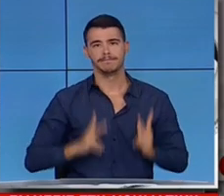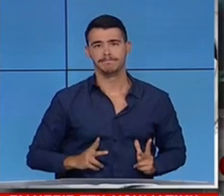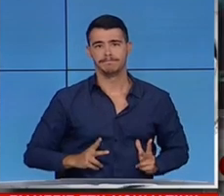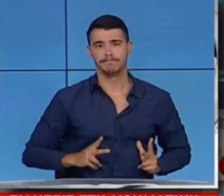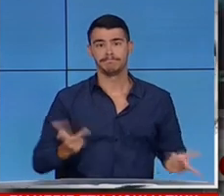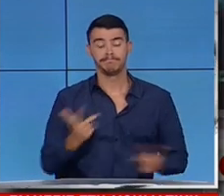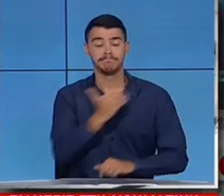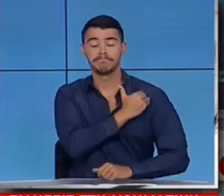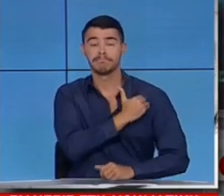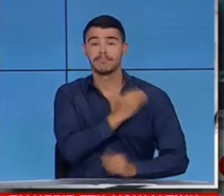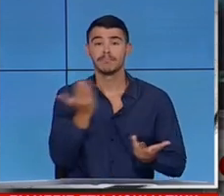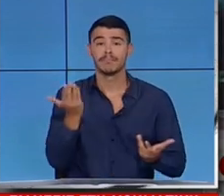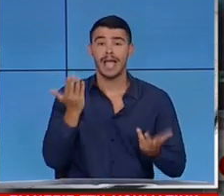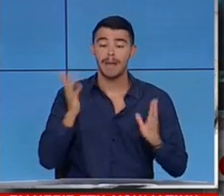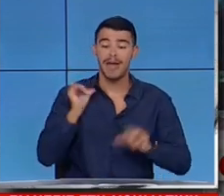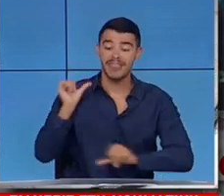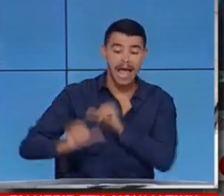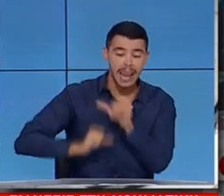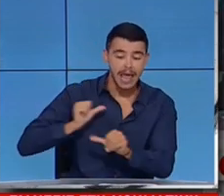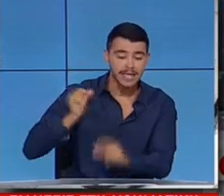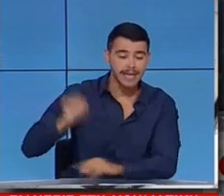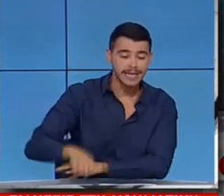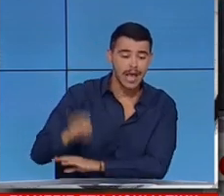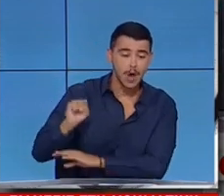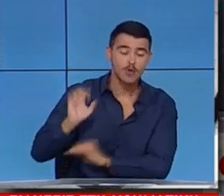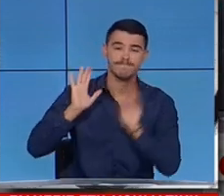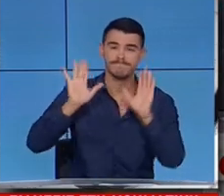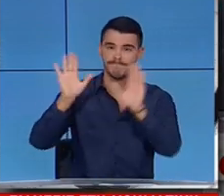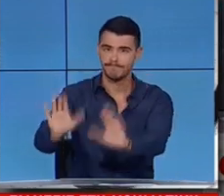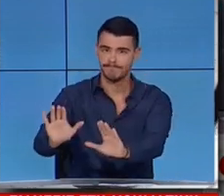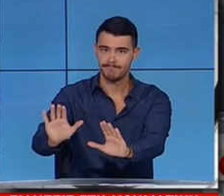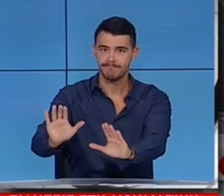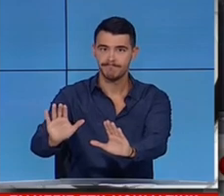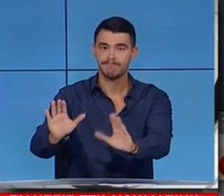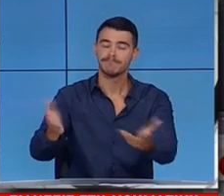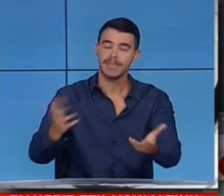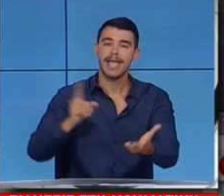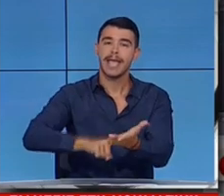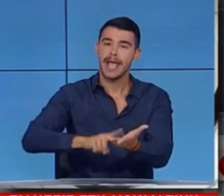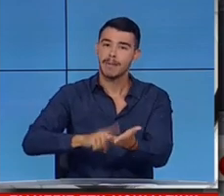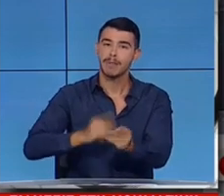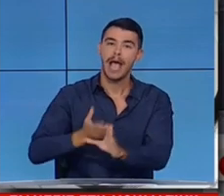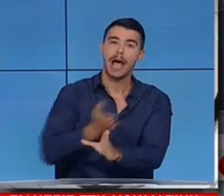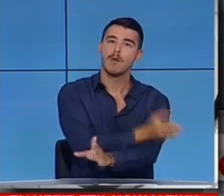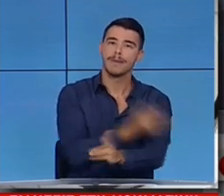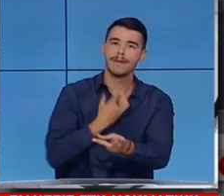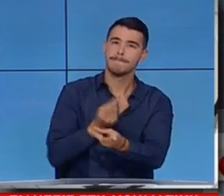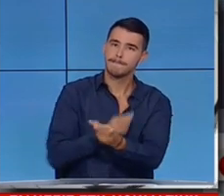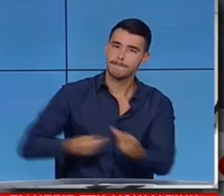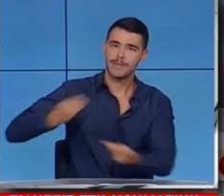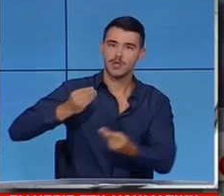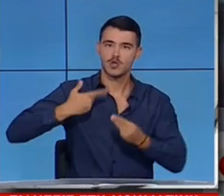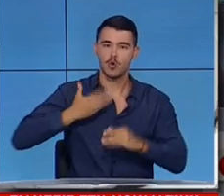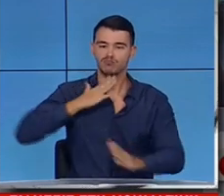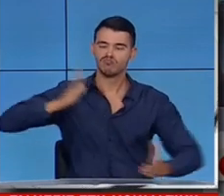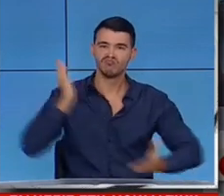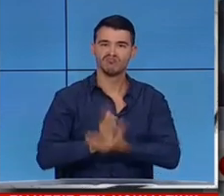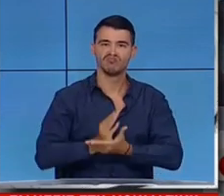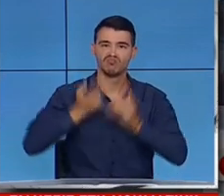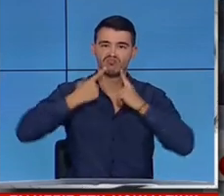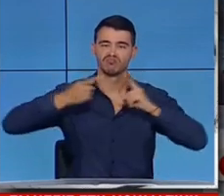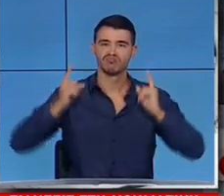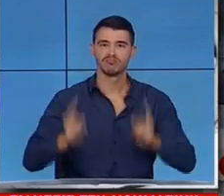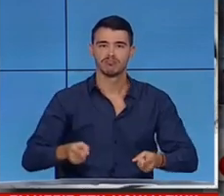αλλάζαμε κάτι. Ενδεχομένως θα έπρεπε, εκ των υστέρων κρίνοντας, να είμαστε πιο αποφασιστικοί. Δηλαδή, υπήρξαν στιγμές όπου δόθηκαν